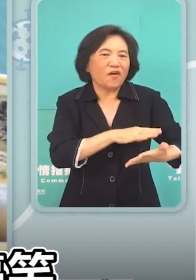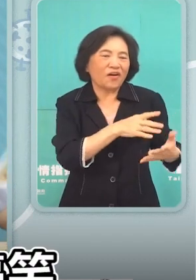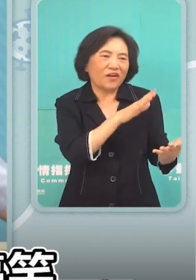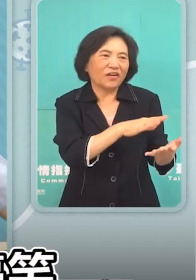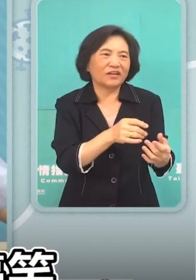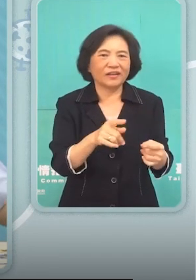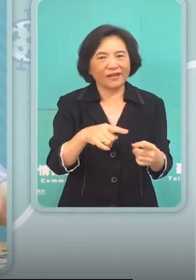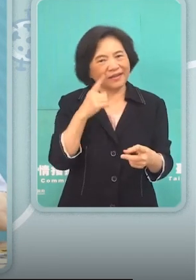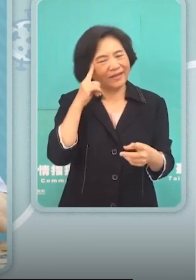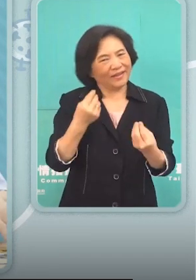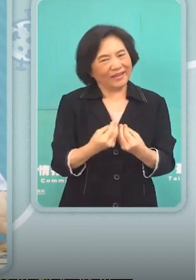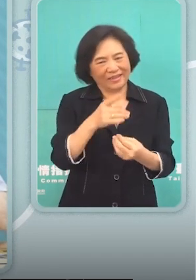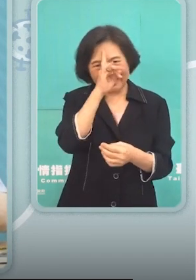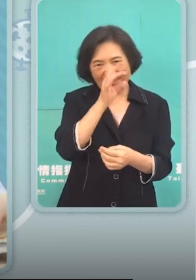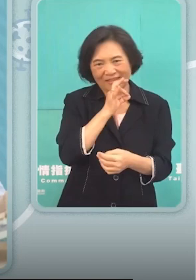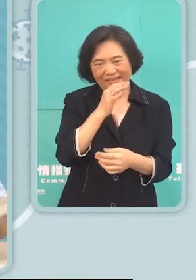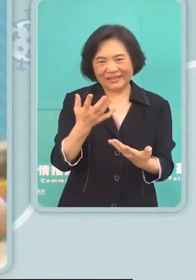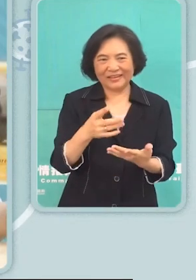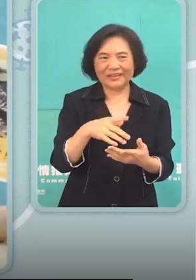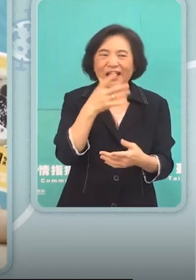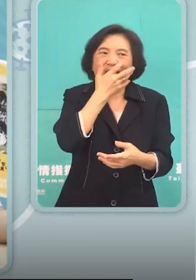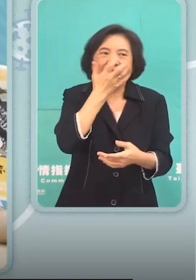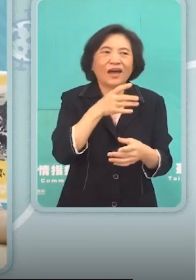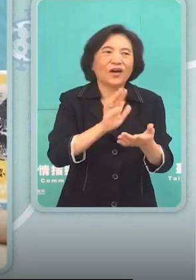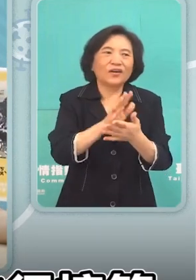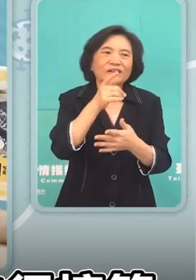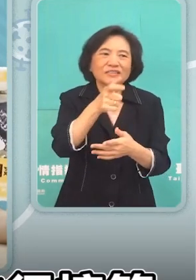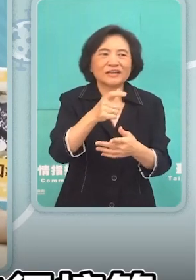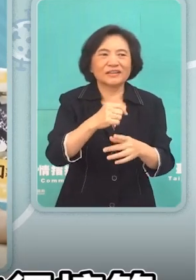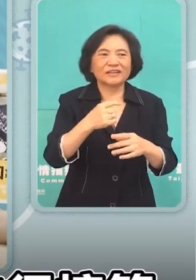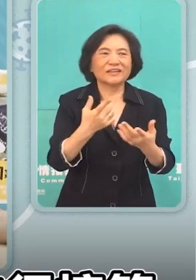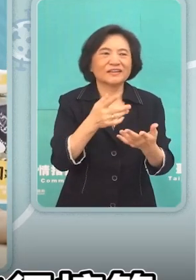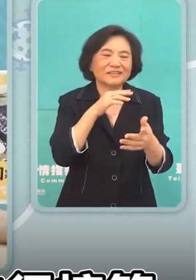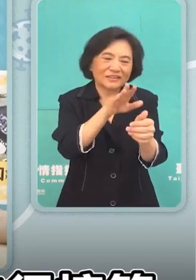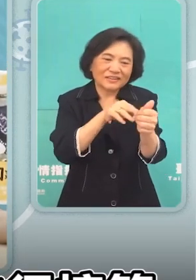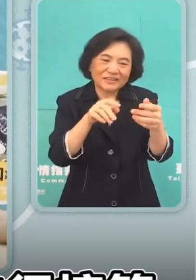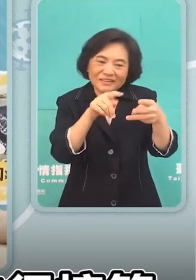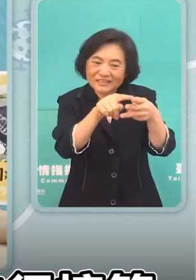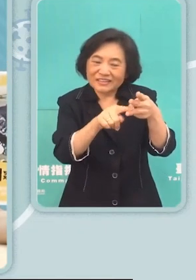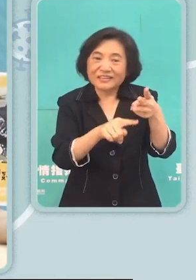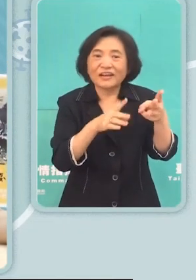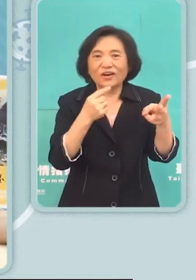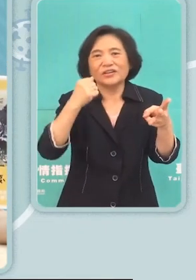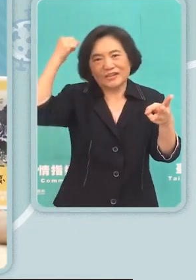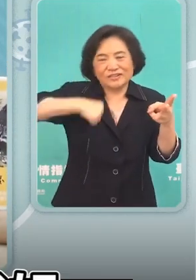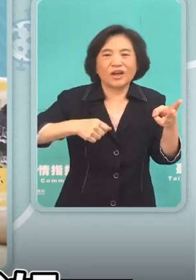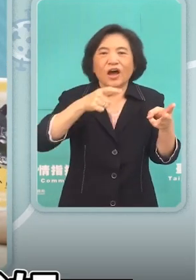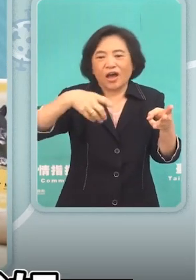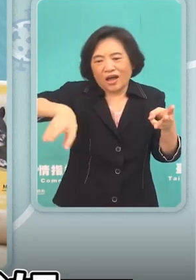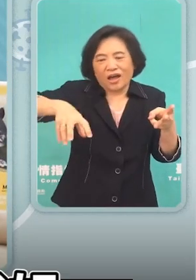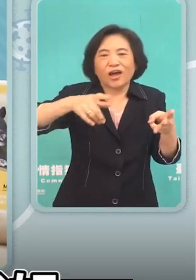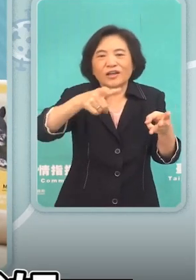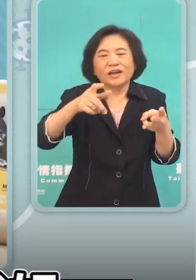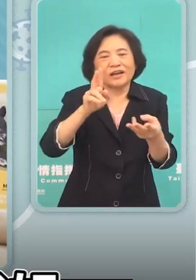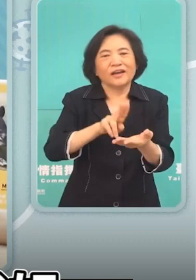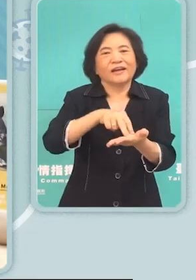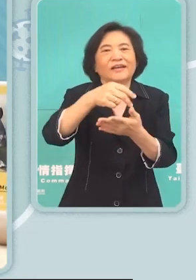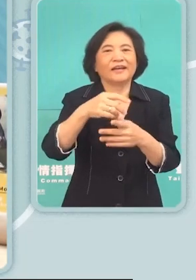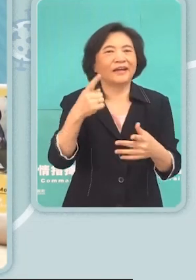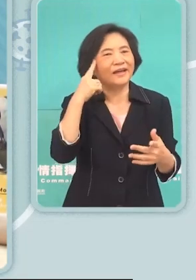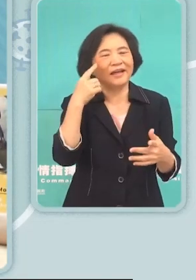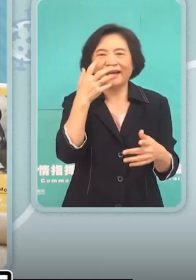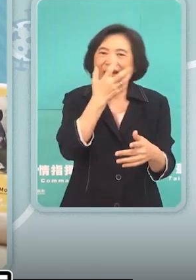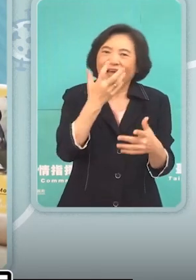太搞笑，他说他要叫莫尼克，我说难道这个叫不搞笑吗？这也很搞笑，不过这样的大家高兴就好